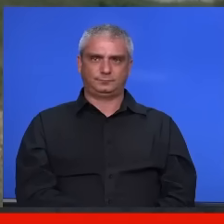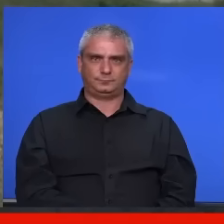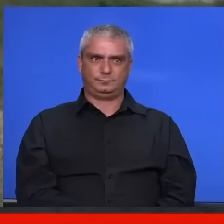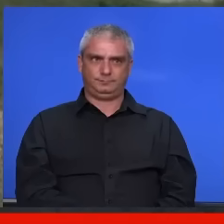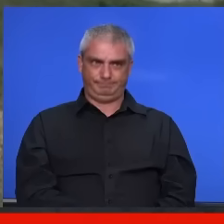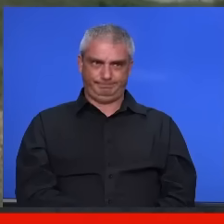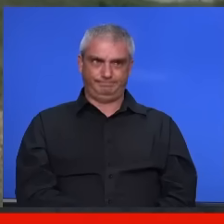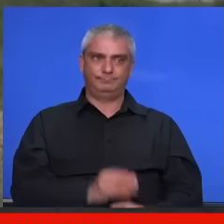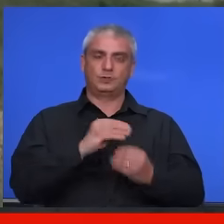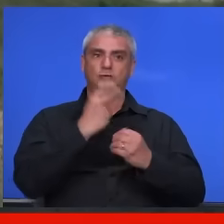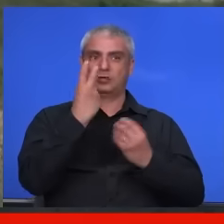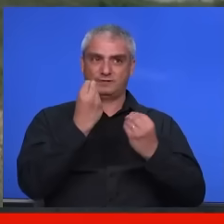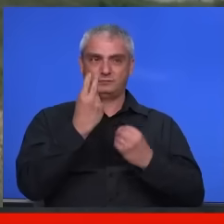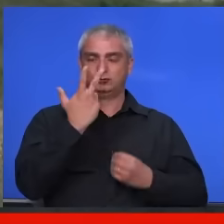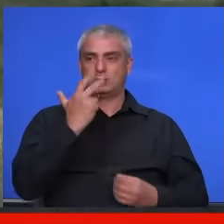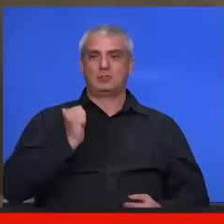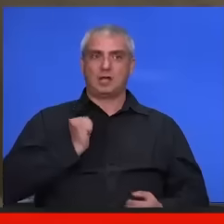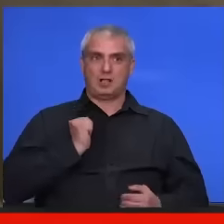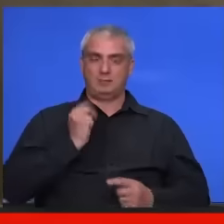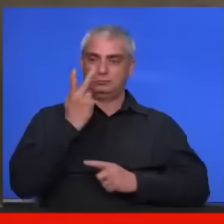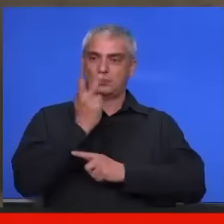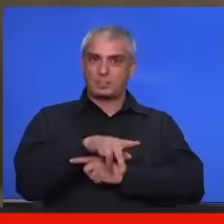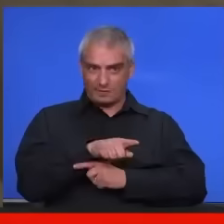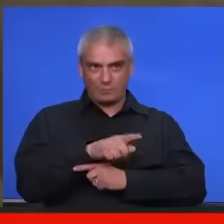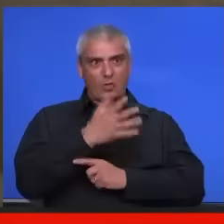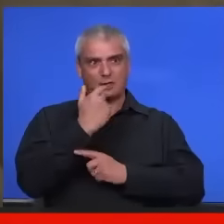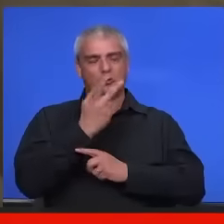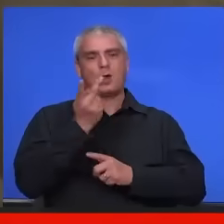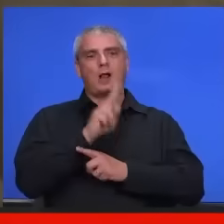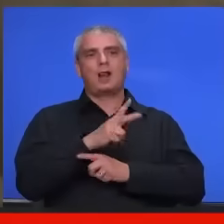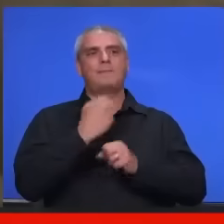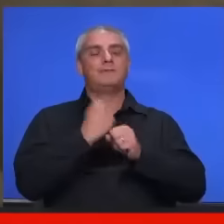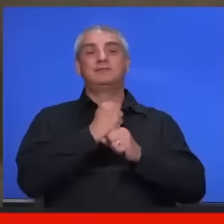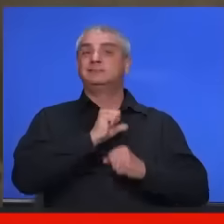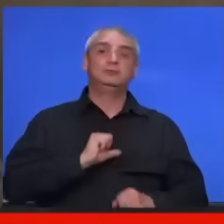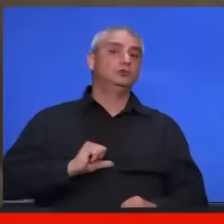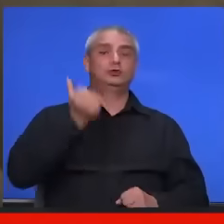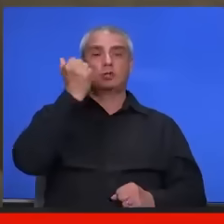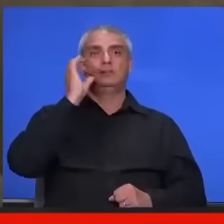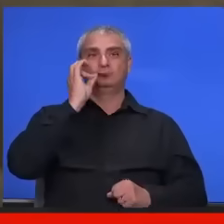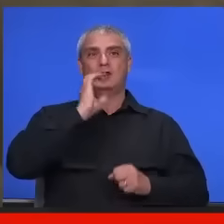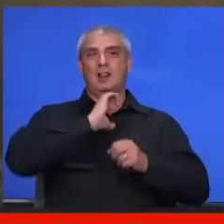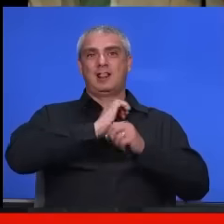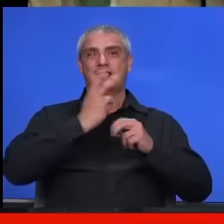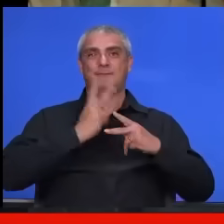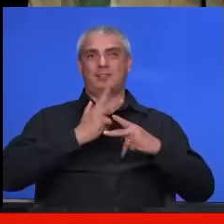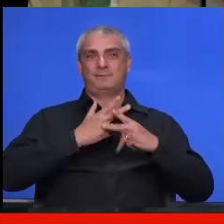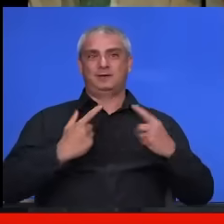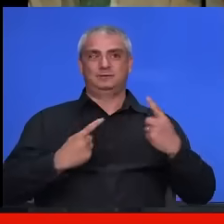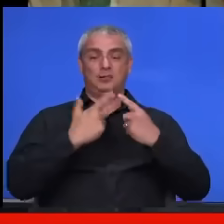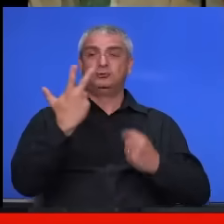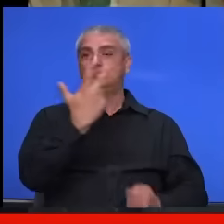ועוד שני דברים, שלושת החיילים שנפלו היו החללים המבצעיים הראשונים של כיפת ברזל.